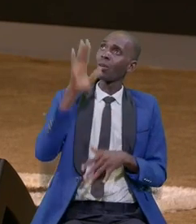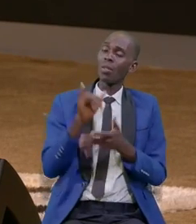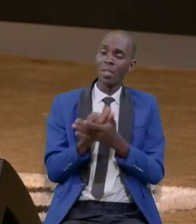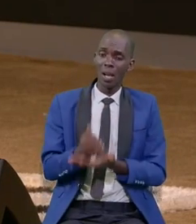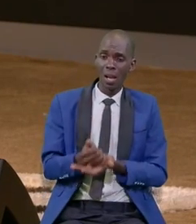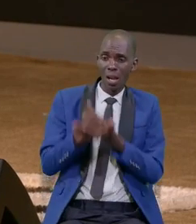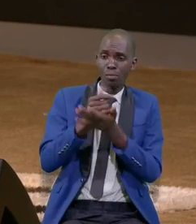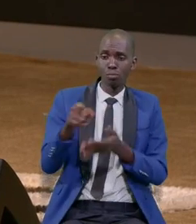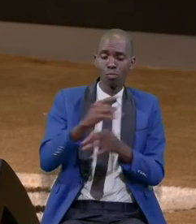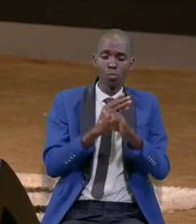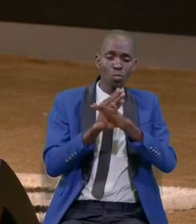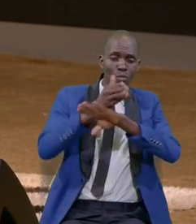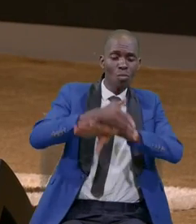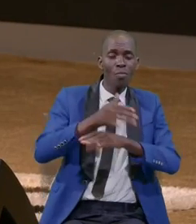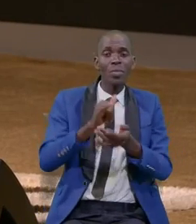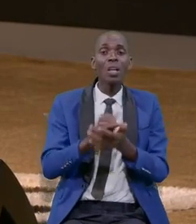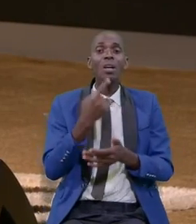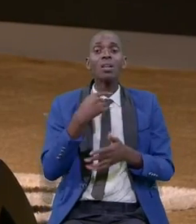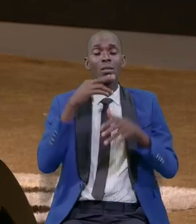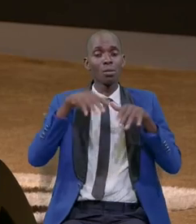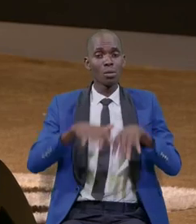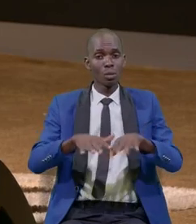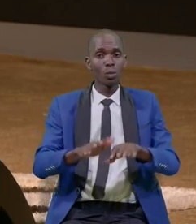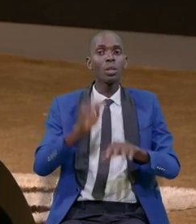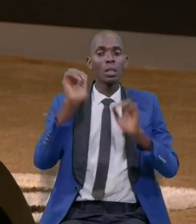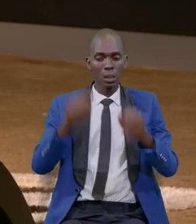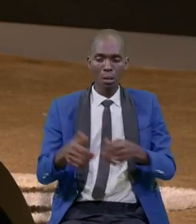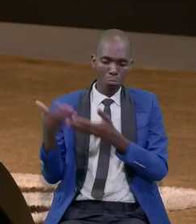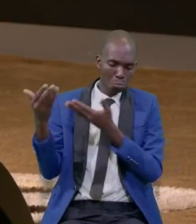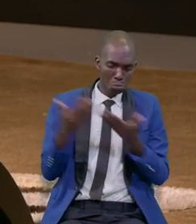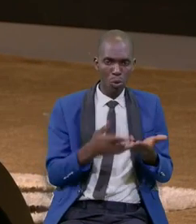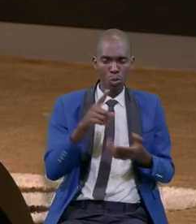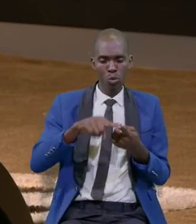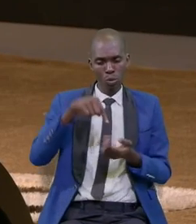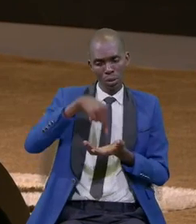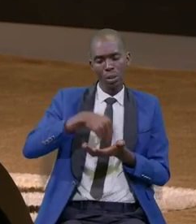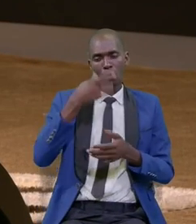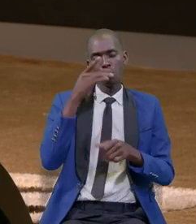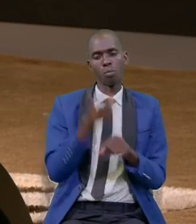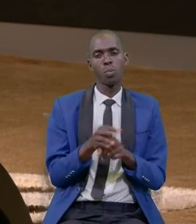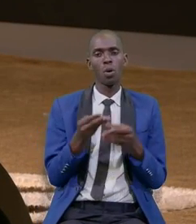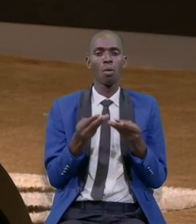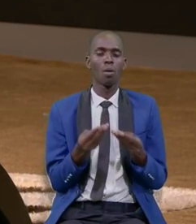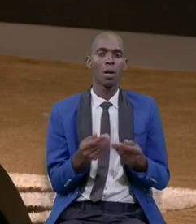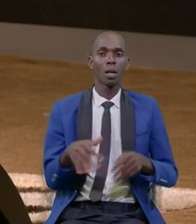passer par la mer Rouge, il va vous faire entrer dans le pays de Cana et dit,